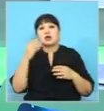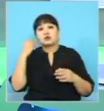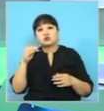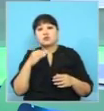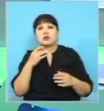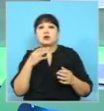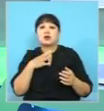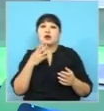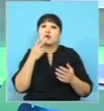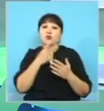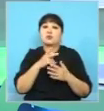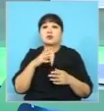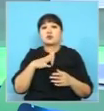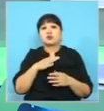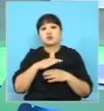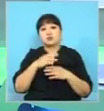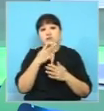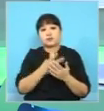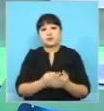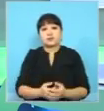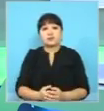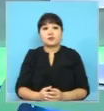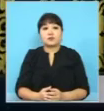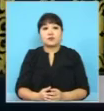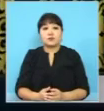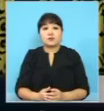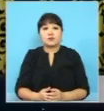ақтөбелік талғампаз көрерменнің алдында өнер көрсетті.